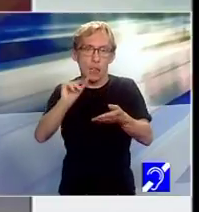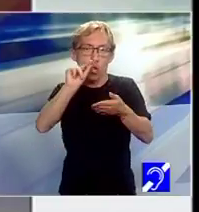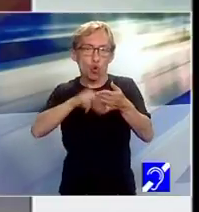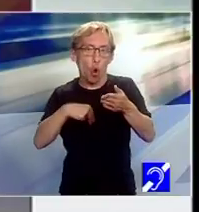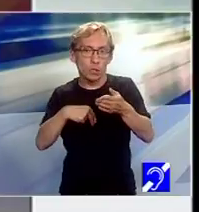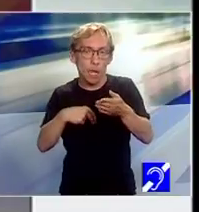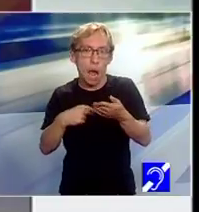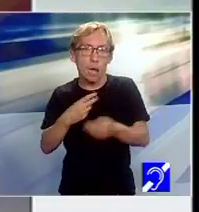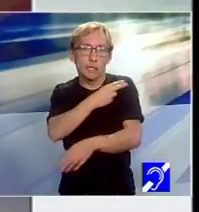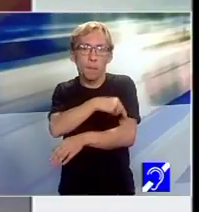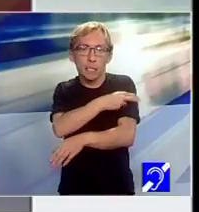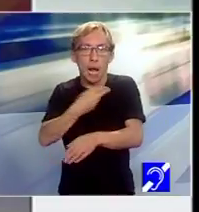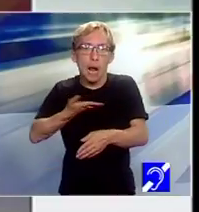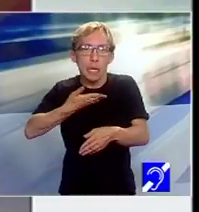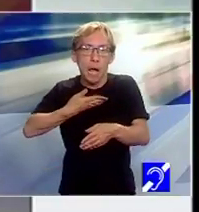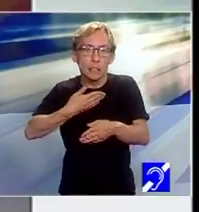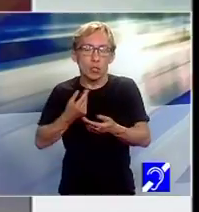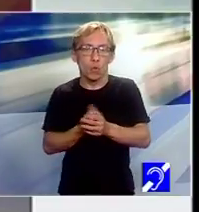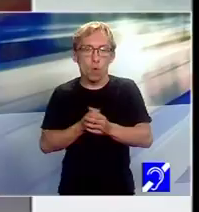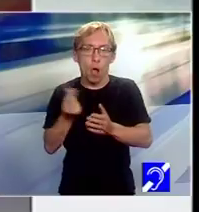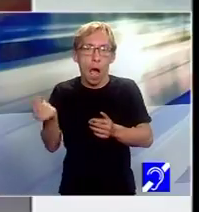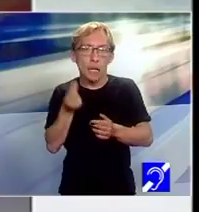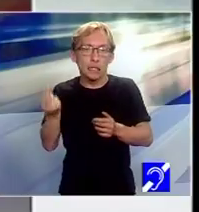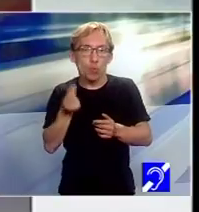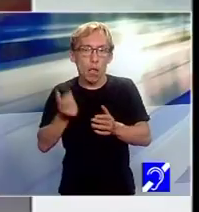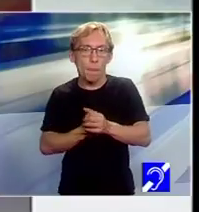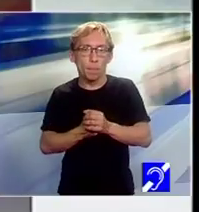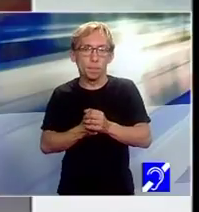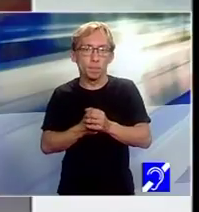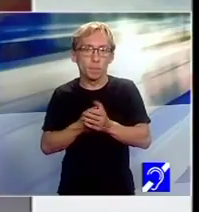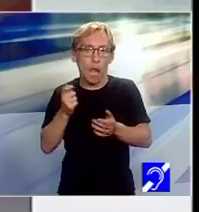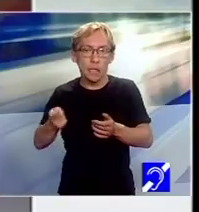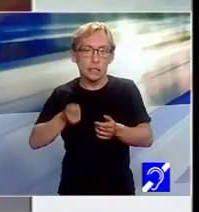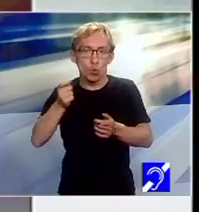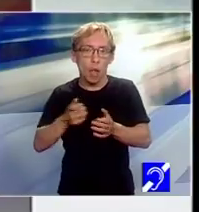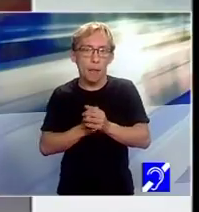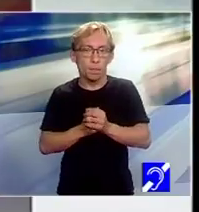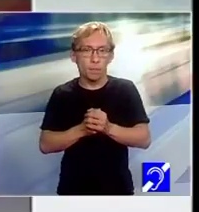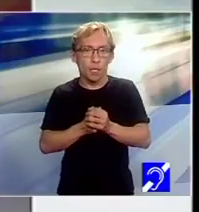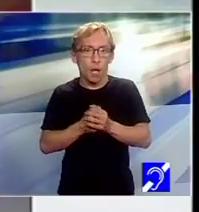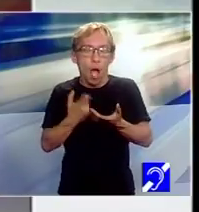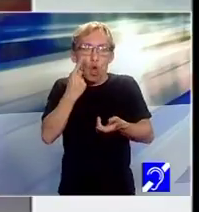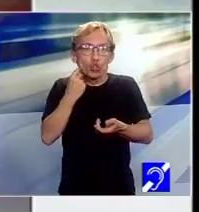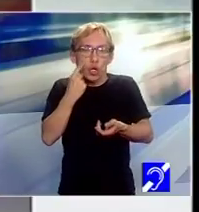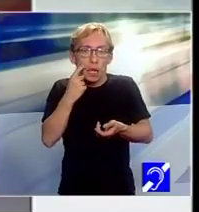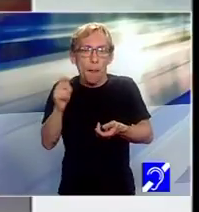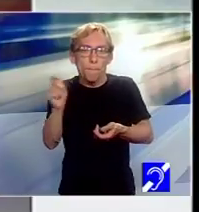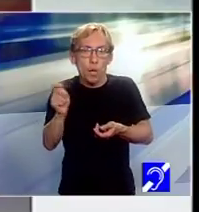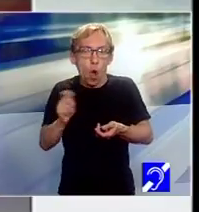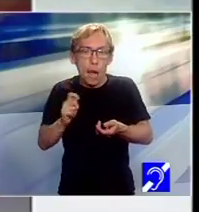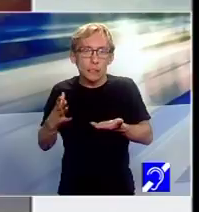de Sănătate, care ne asigură funcționarea de zi cu zi, încercăm pe proiectele de investiții